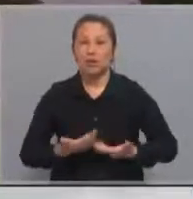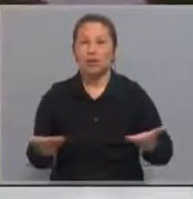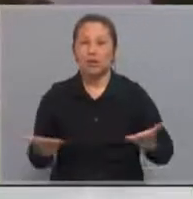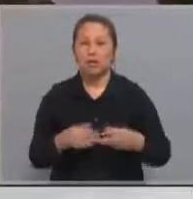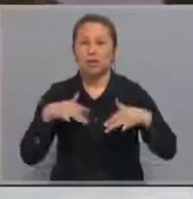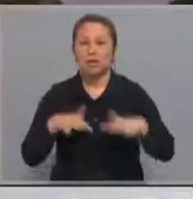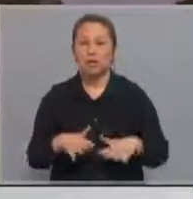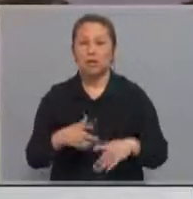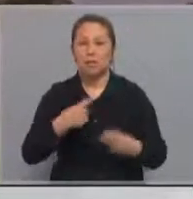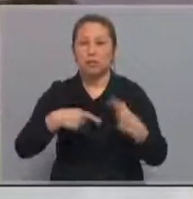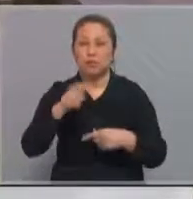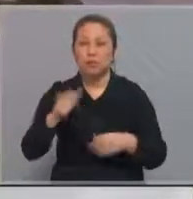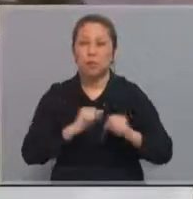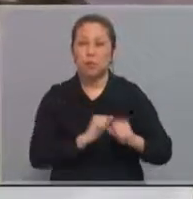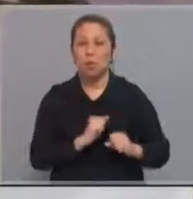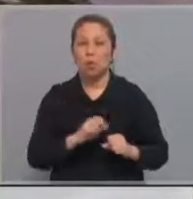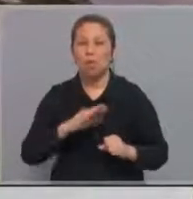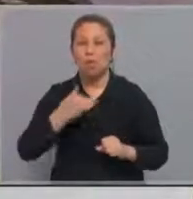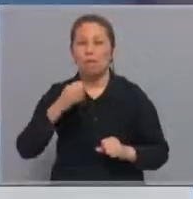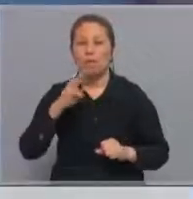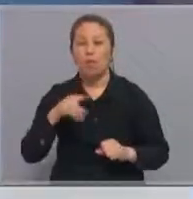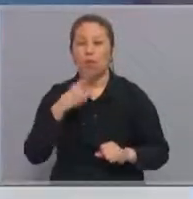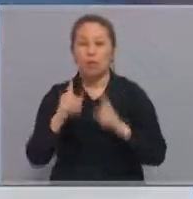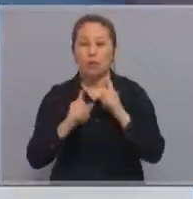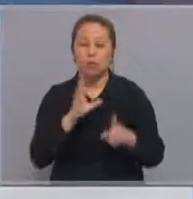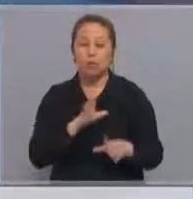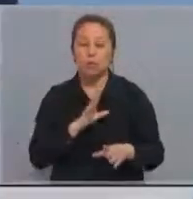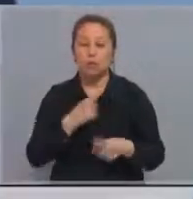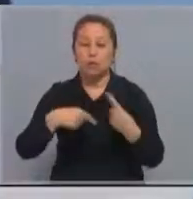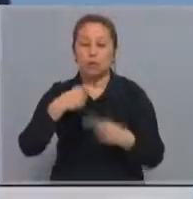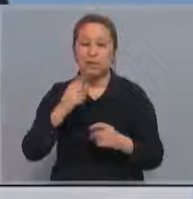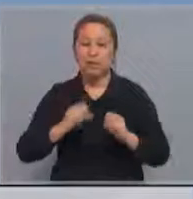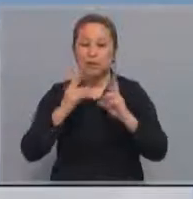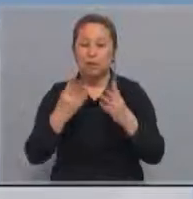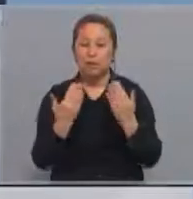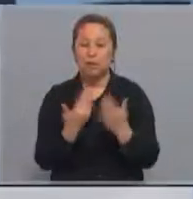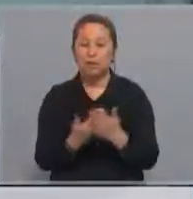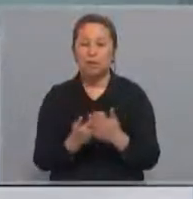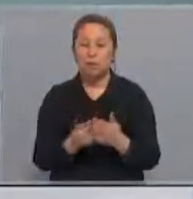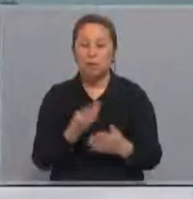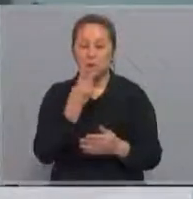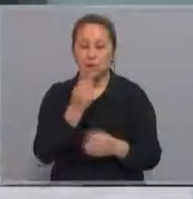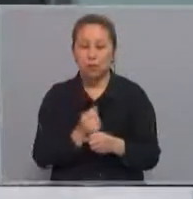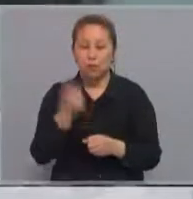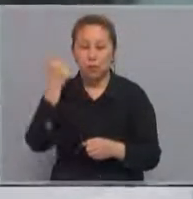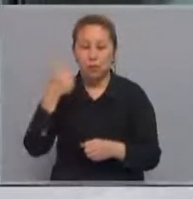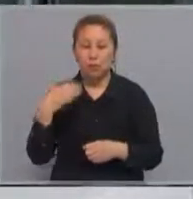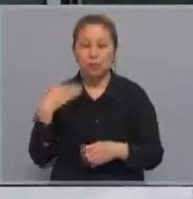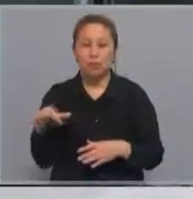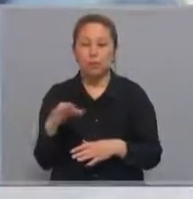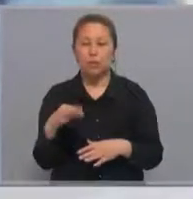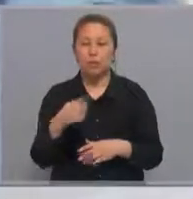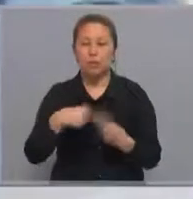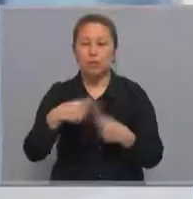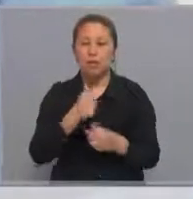сұрақтардың шешімі бизнесті қорғау және қолдау форумына арқау болды. Кәсіпкерлік саласы экономиканы сүйреуші күш екені белгілі. Түркістан облысы кәсіпкерлер саны